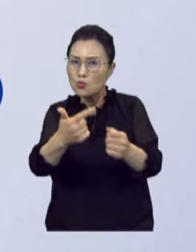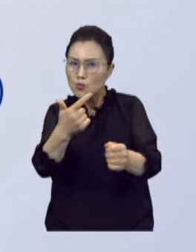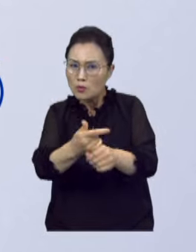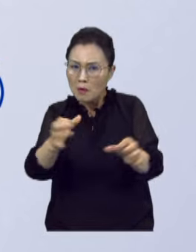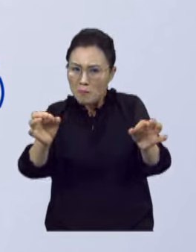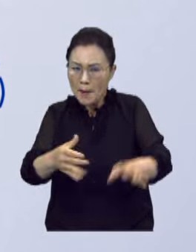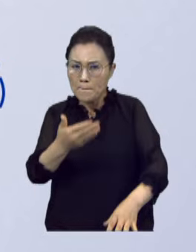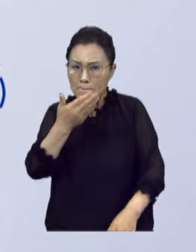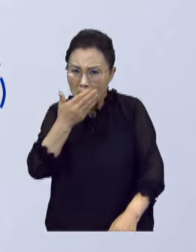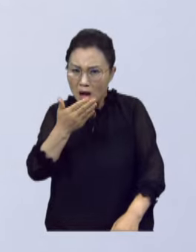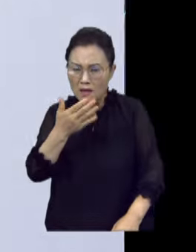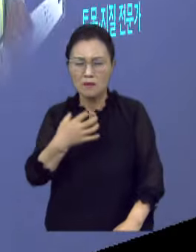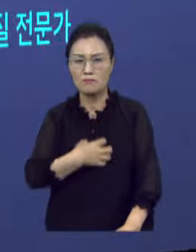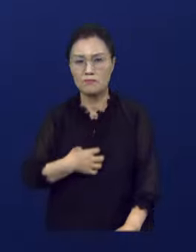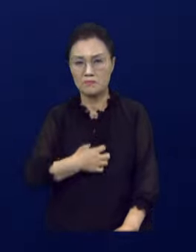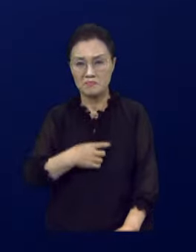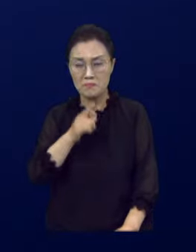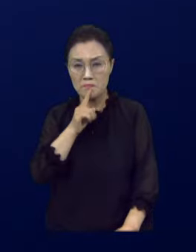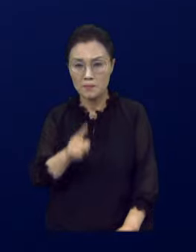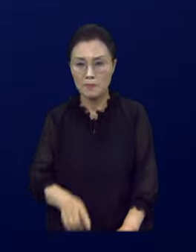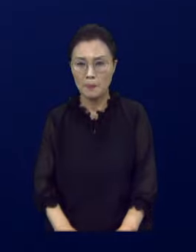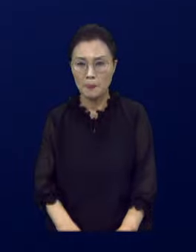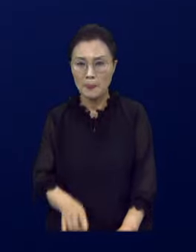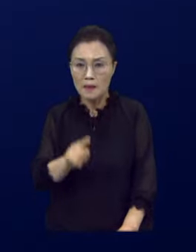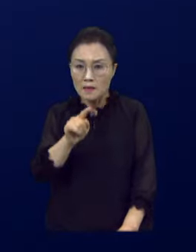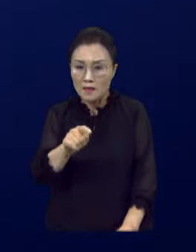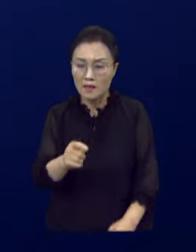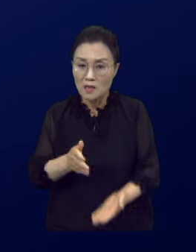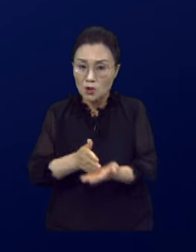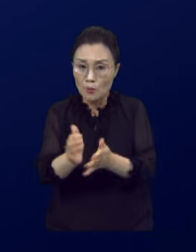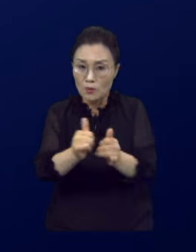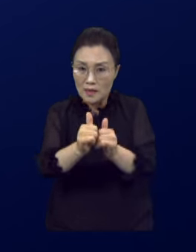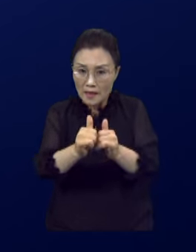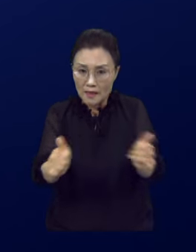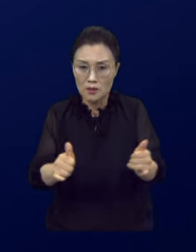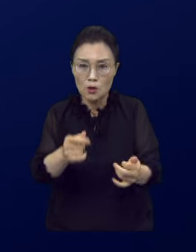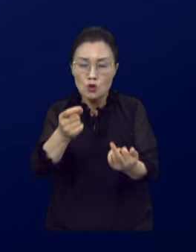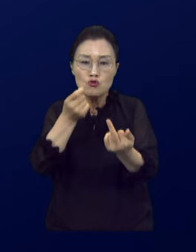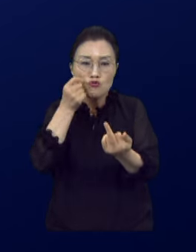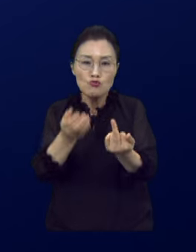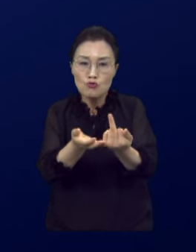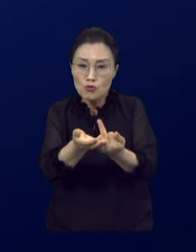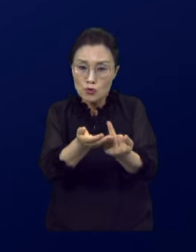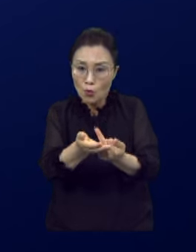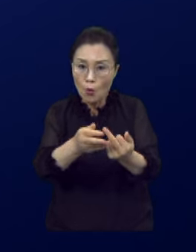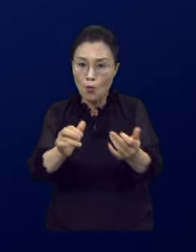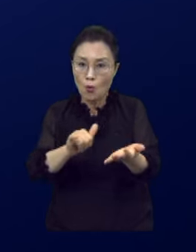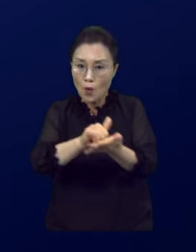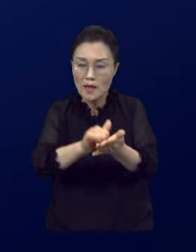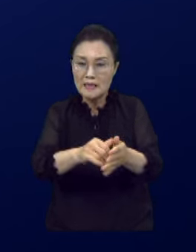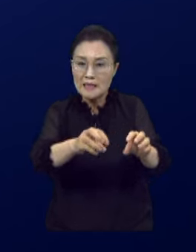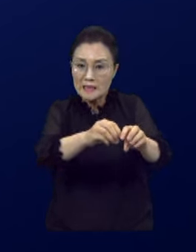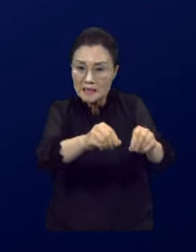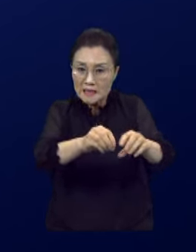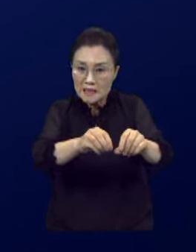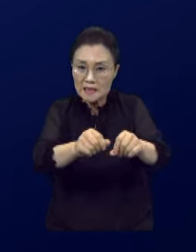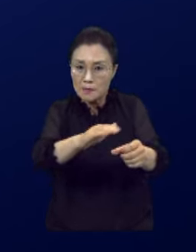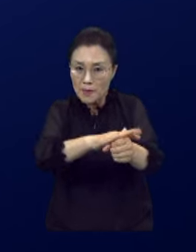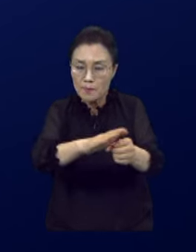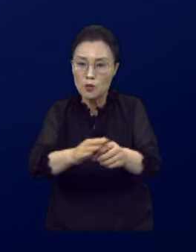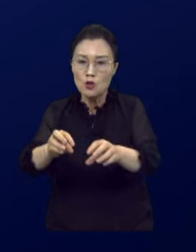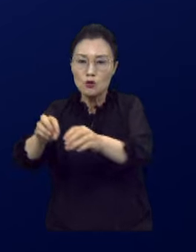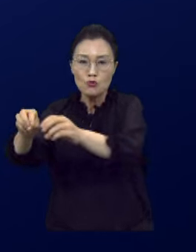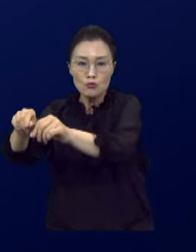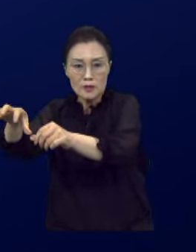수 있느냐며 우려를 전했습니다 이대 토목 지질 전문가는 울릉 공항은 매립 자재를 육지에서 섬으로 운반해야 하기